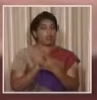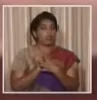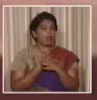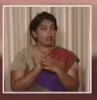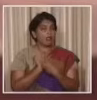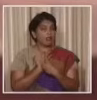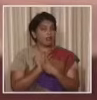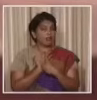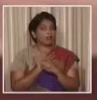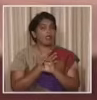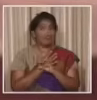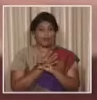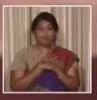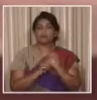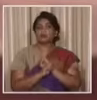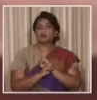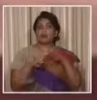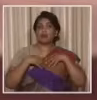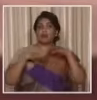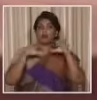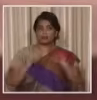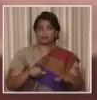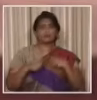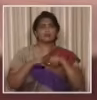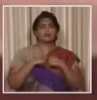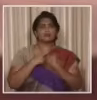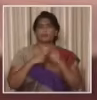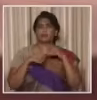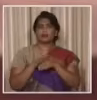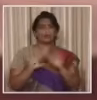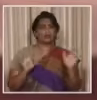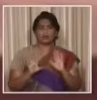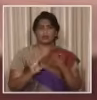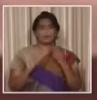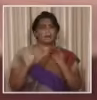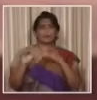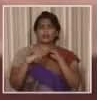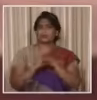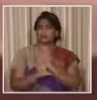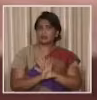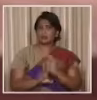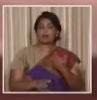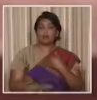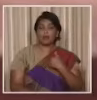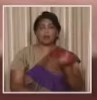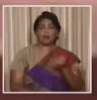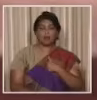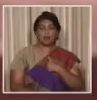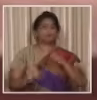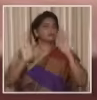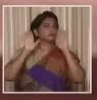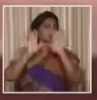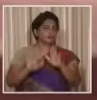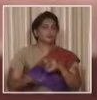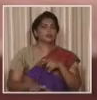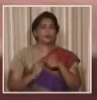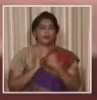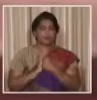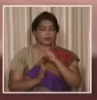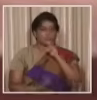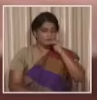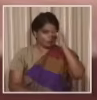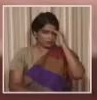මම පොදු දේපලක් මම අල්ලගෙන ඉන්නවා කියලා මම ඉන්න සමිතියකුත් නැහැ කතානායකතුමනි මම මේකේ සම්බන්ධත් නැහැ මගේ නමට ගිහිල්ලා දැන්වීමක් කළනවා ගරු කතානායකතුමනි